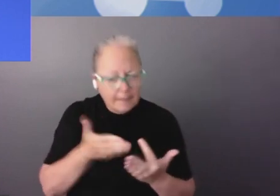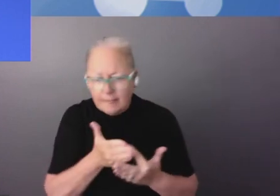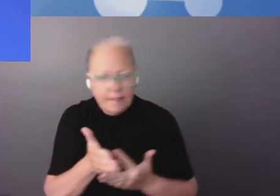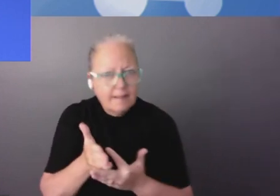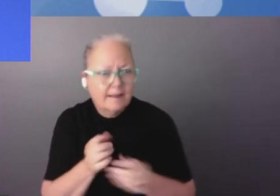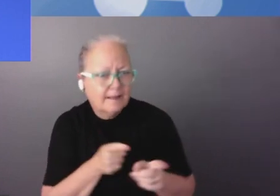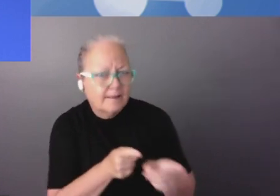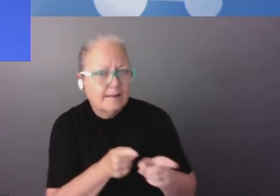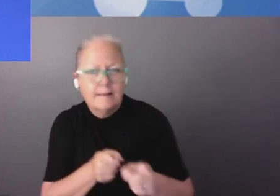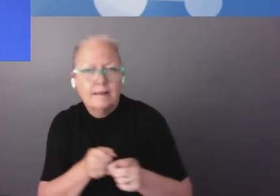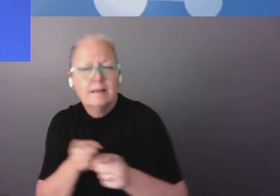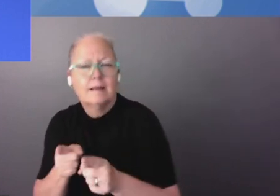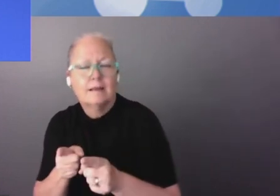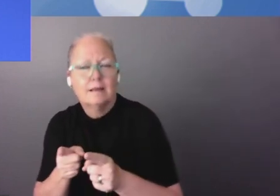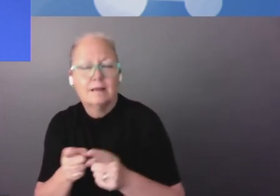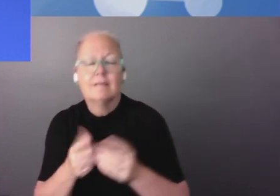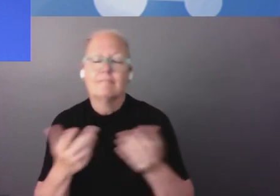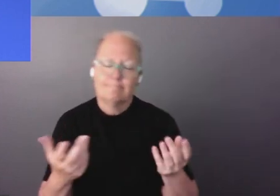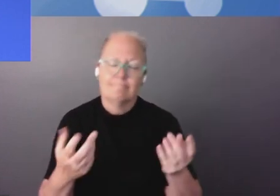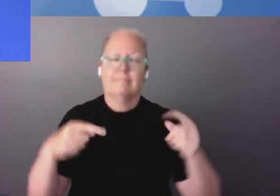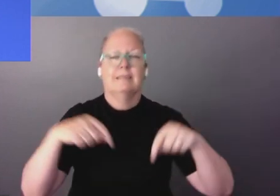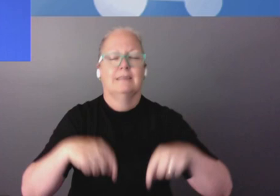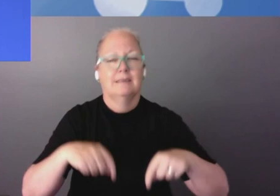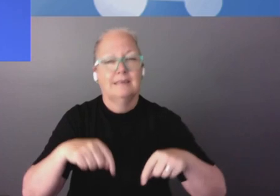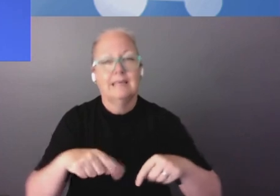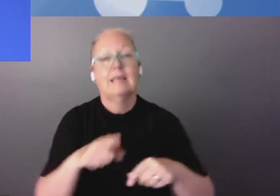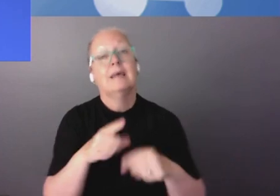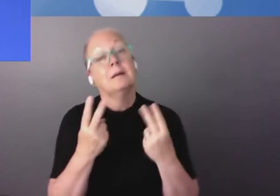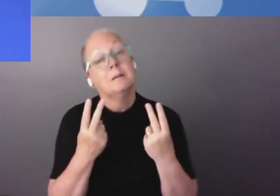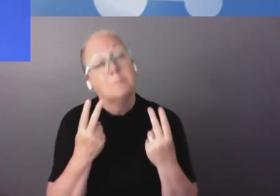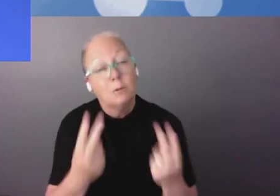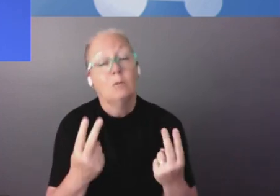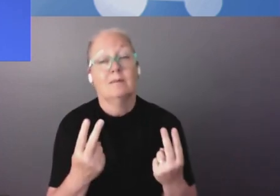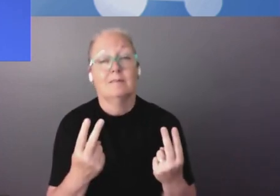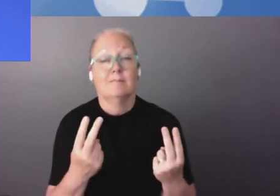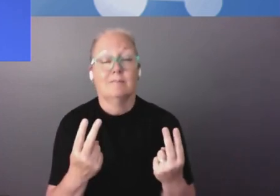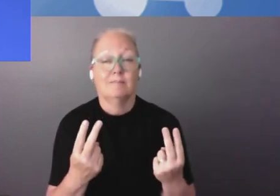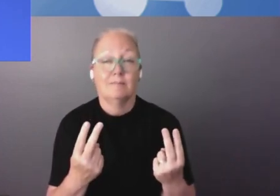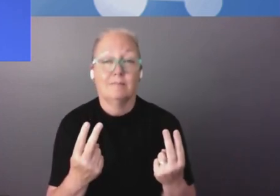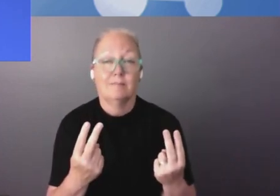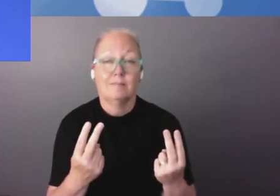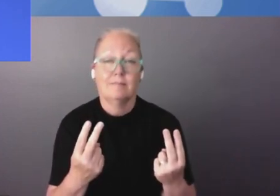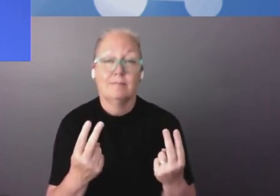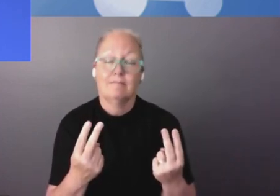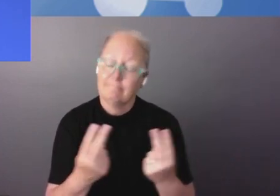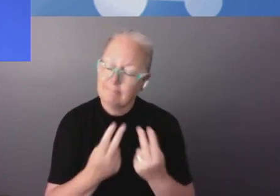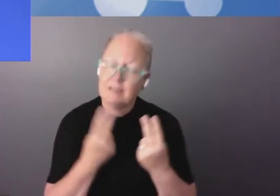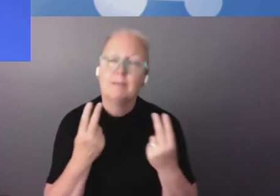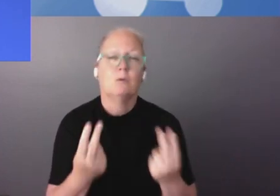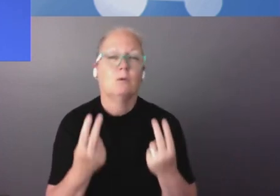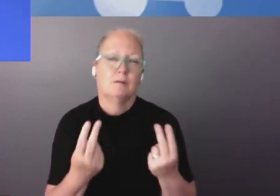forum Narodów Zjednoczonych, Organizacji Narodów Zjednoczonych, wypracować